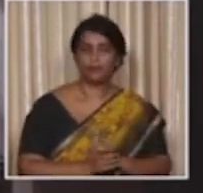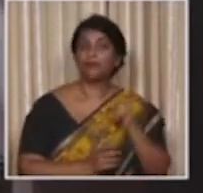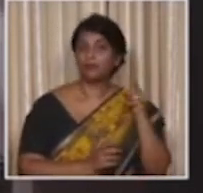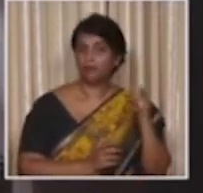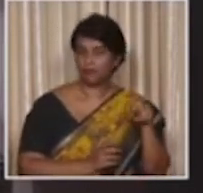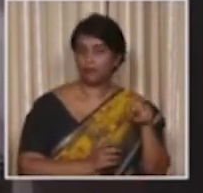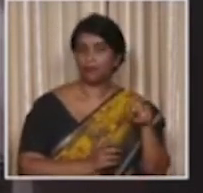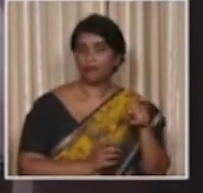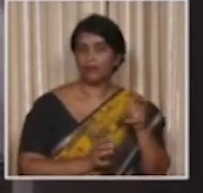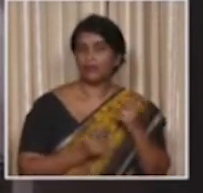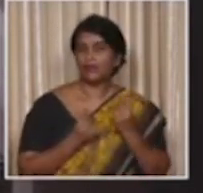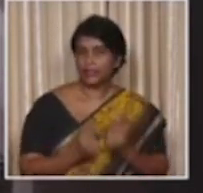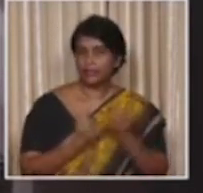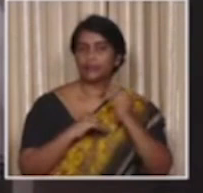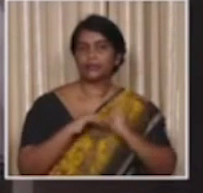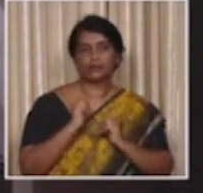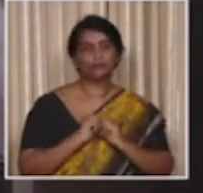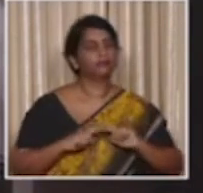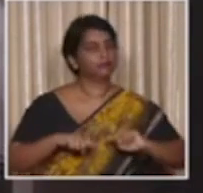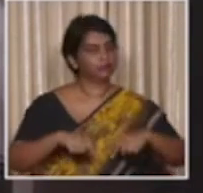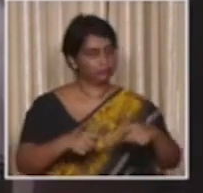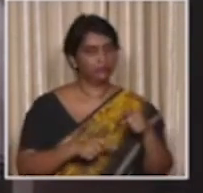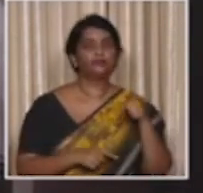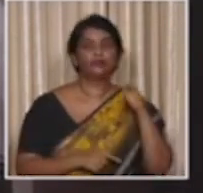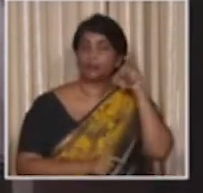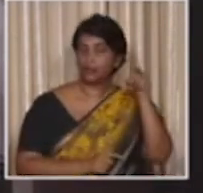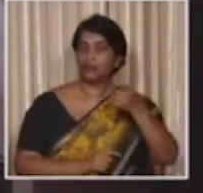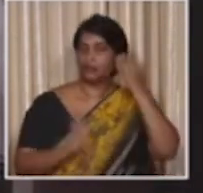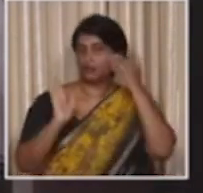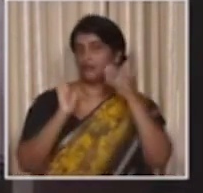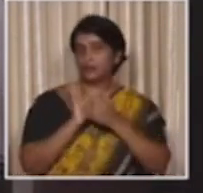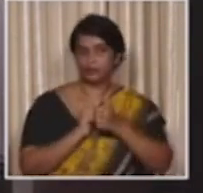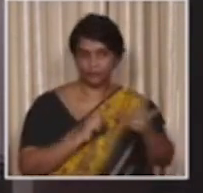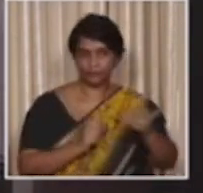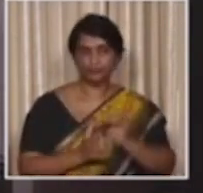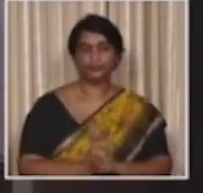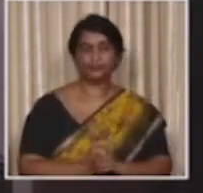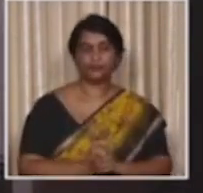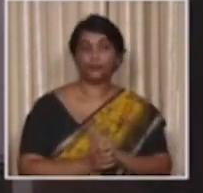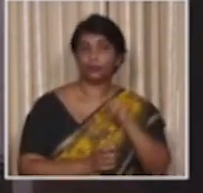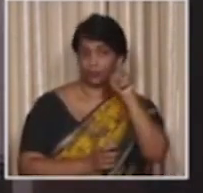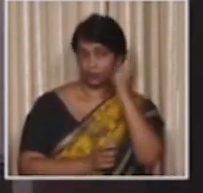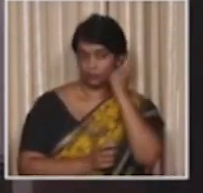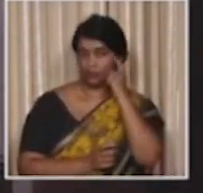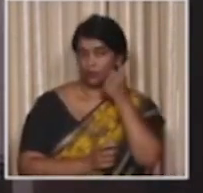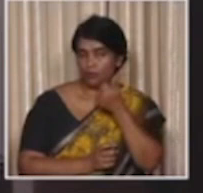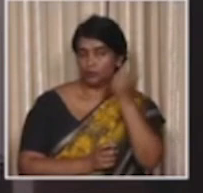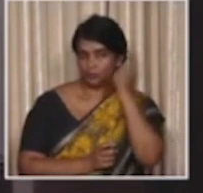ඒක ඉතාමත්ම ඉක්මනින් ක්‍රියාත්මක කරන්නට ඔබතුමාගේ අවධානය යොමු කරන්න. දැන් ඔබතුමා දන්නවා